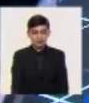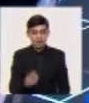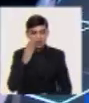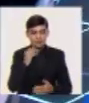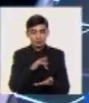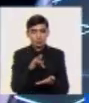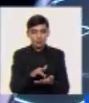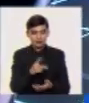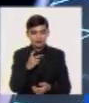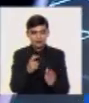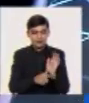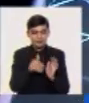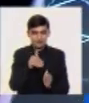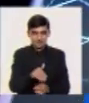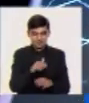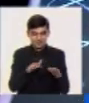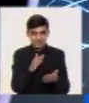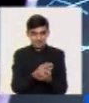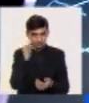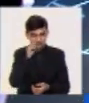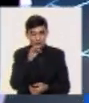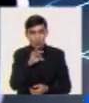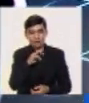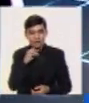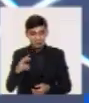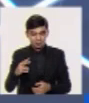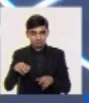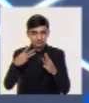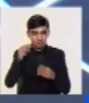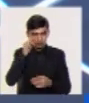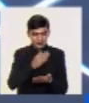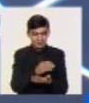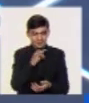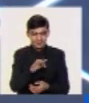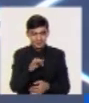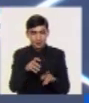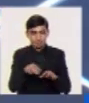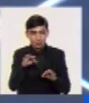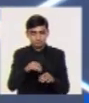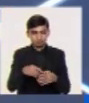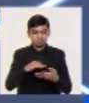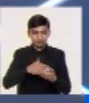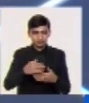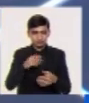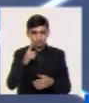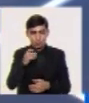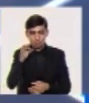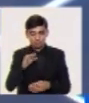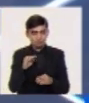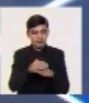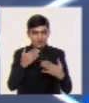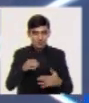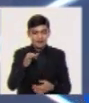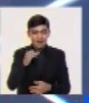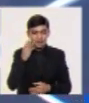Алматы қаласында 270 мыңнан астам оқушы онлайн режимде білім алып жатыр. Оқушылар компьютермен 100% қамтамасыз етілген. Алматы